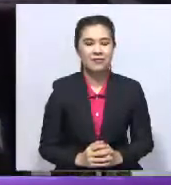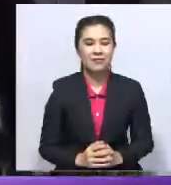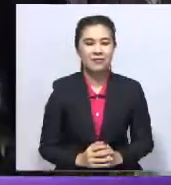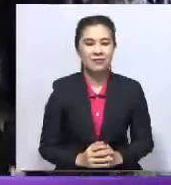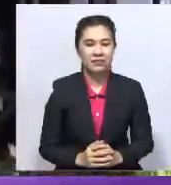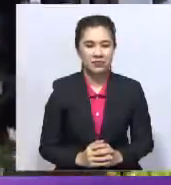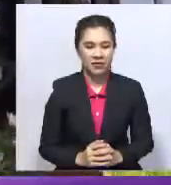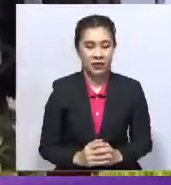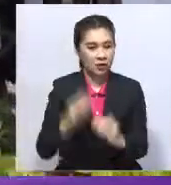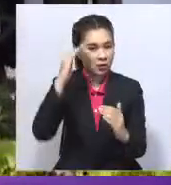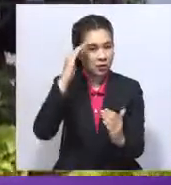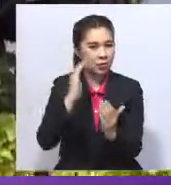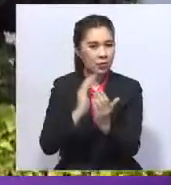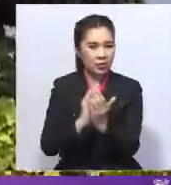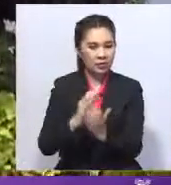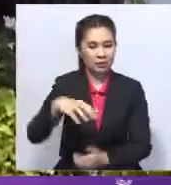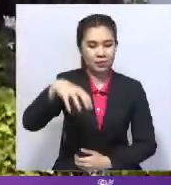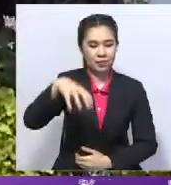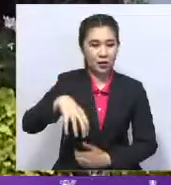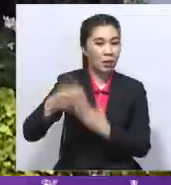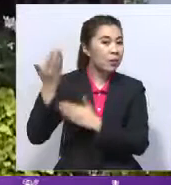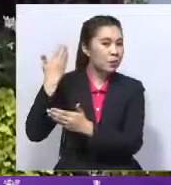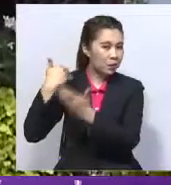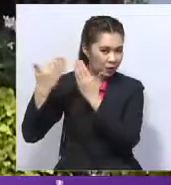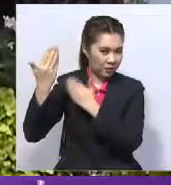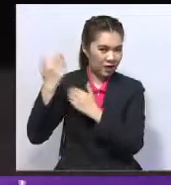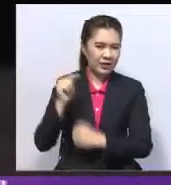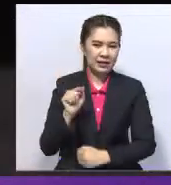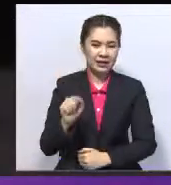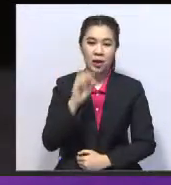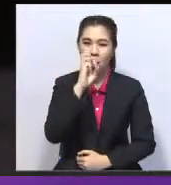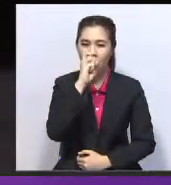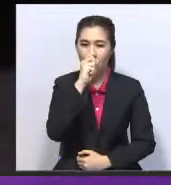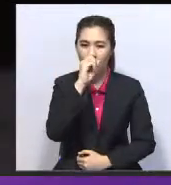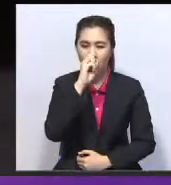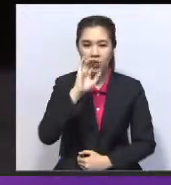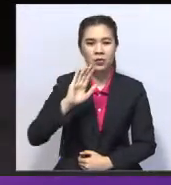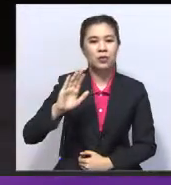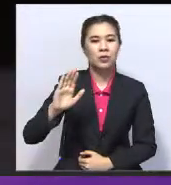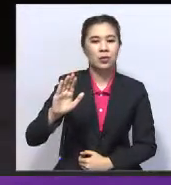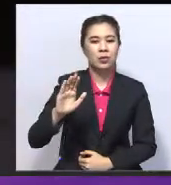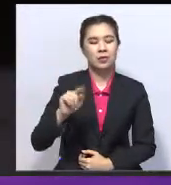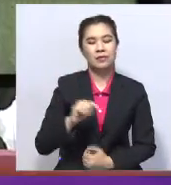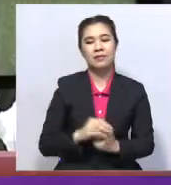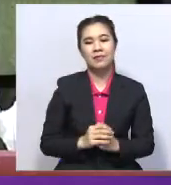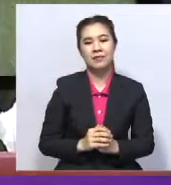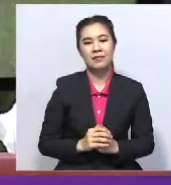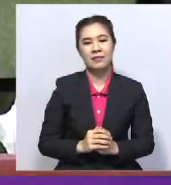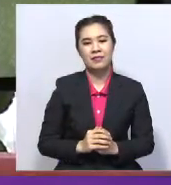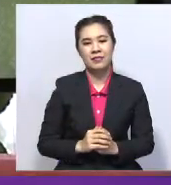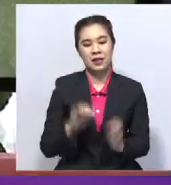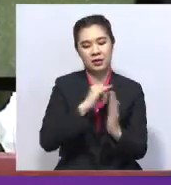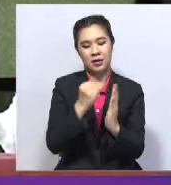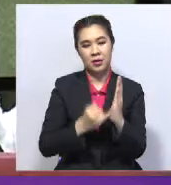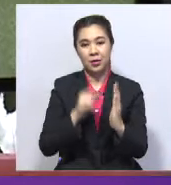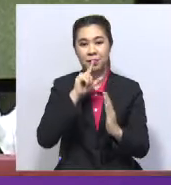สำหรับโรงพักโบราณแห่งนี้นะครับสำนักงานตำรวจแห่งชาติได้จำลองมาจากโรงพักโบราณที่ตำบลสัพยาจังหวัดชัย